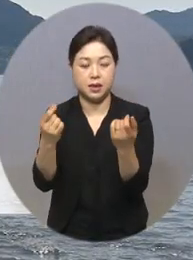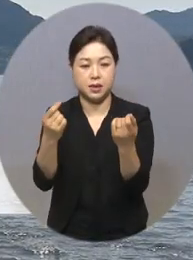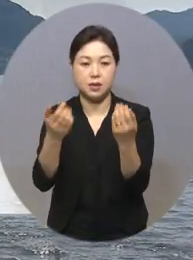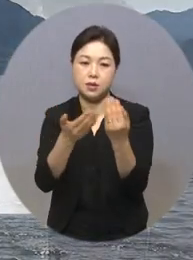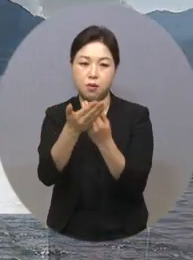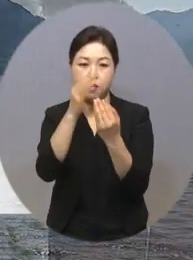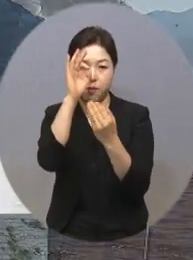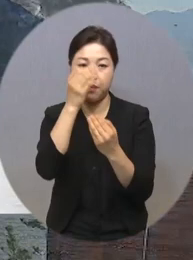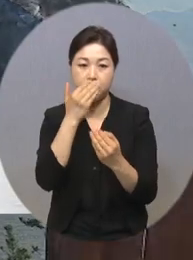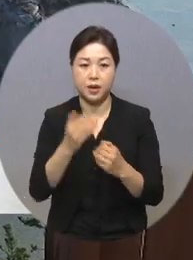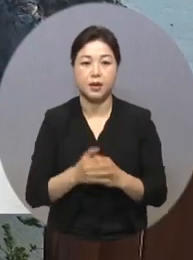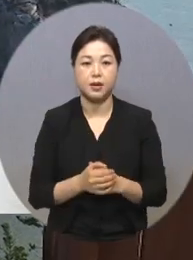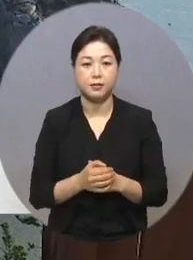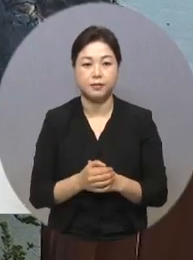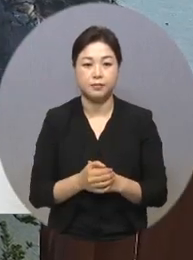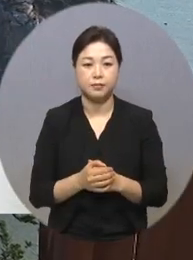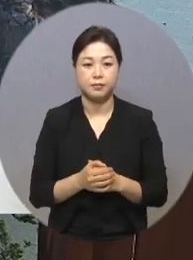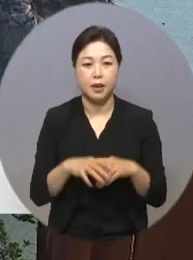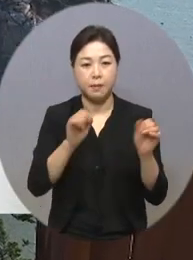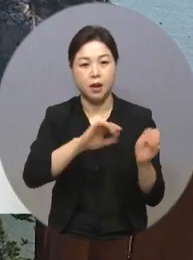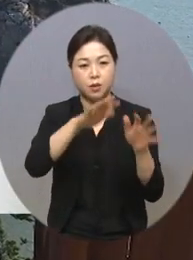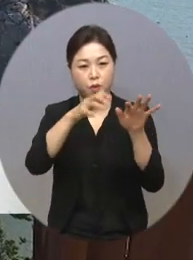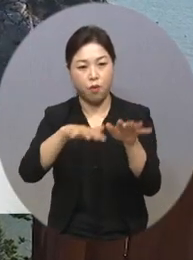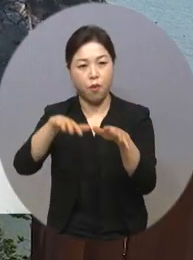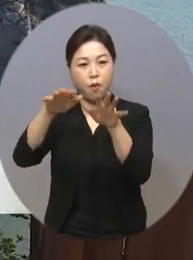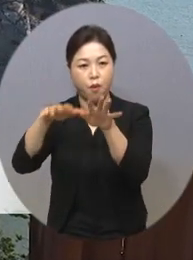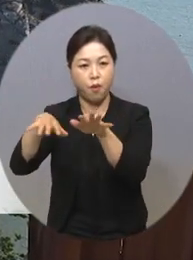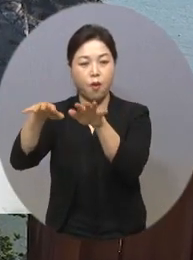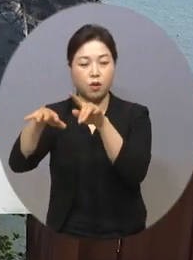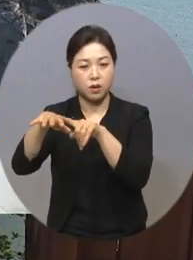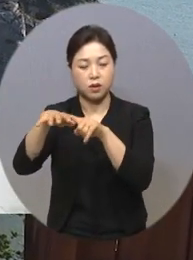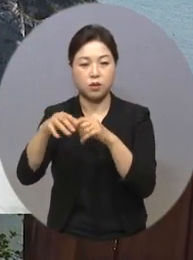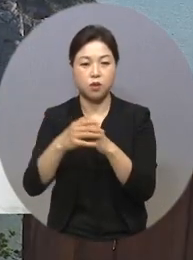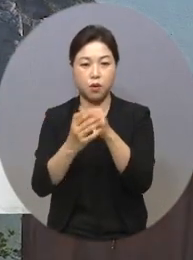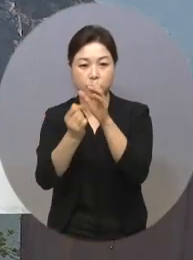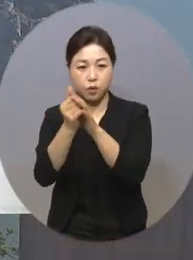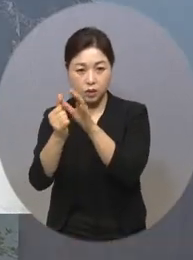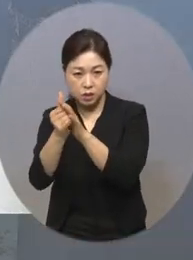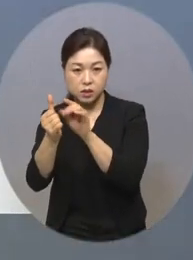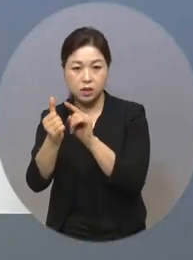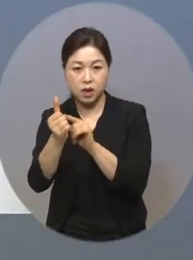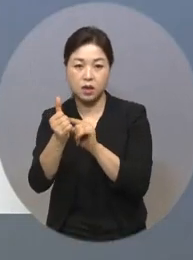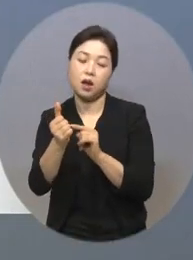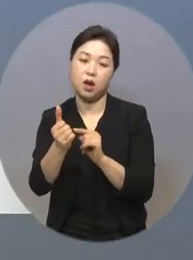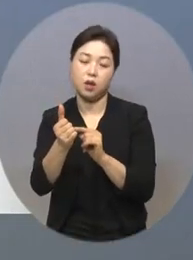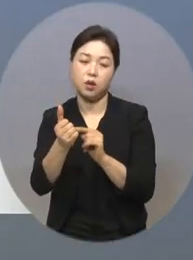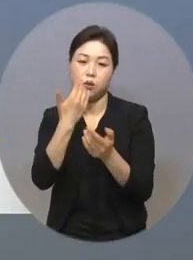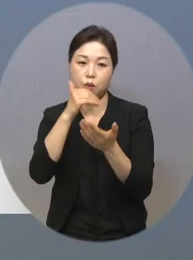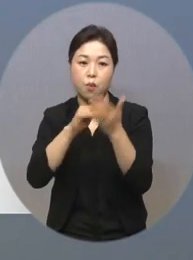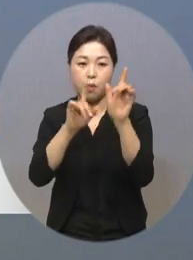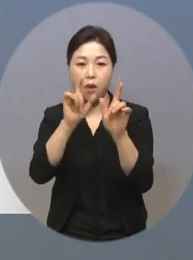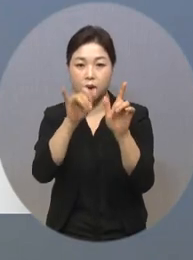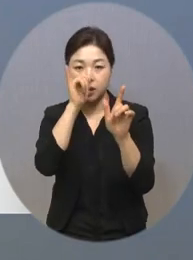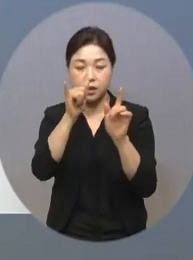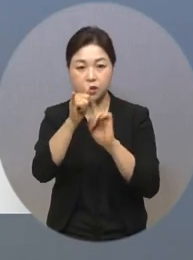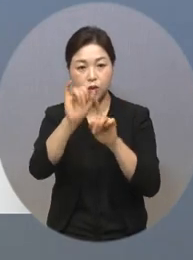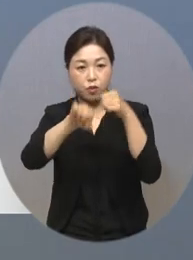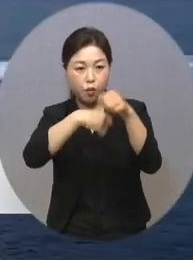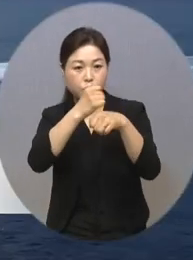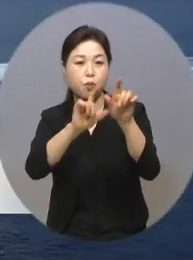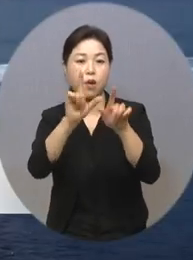있으며 거센 파도의 영향으로 섬마다 기괴 암석이 동물 형상으로 보여 동물 섬 투어가